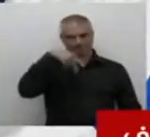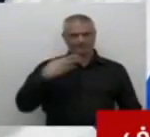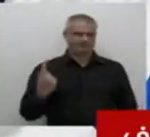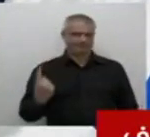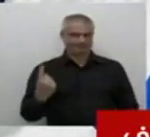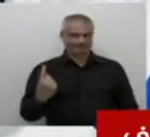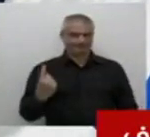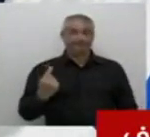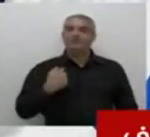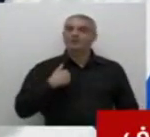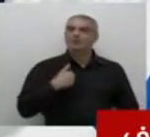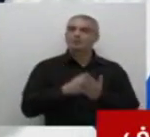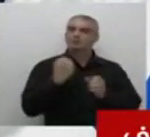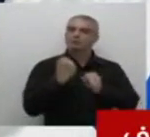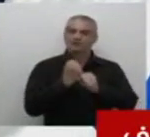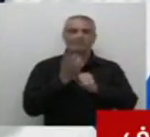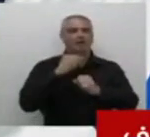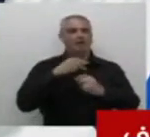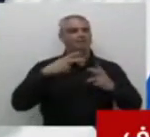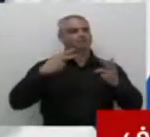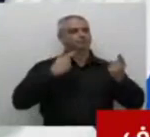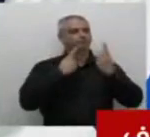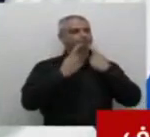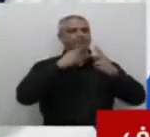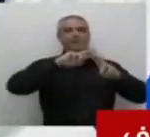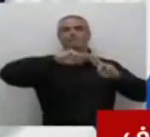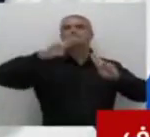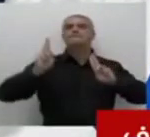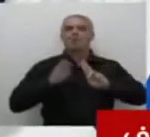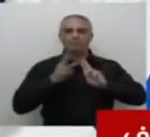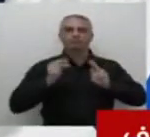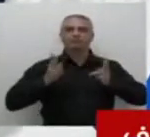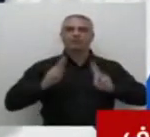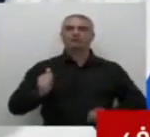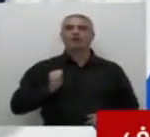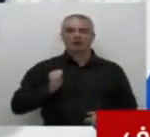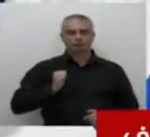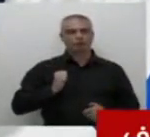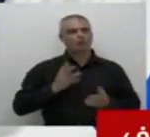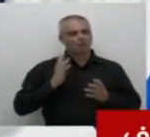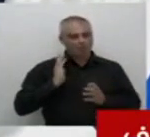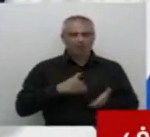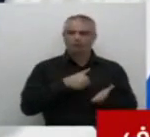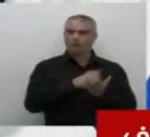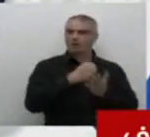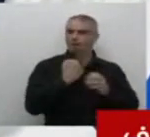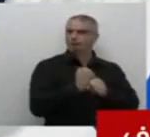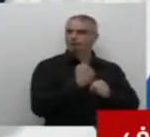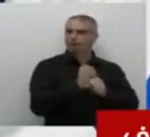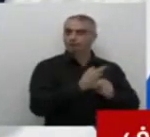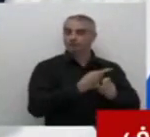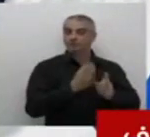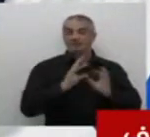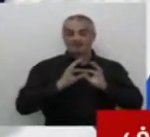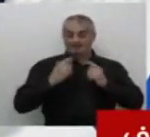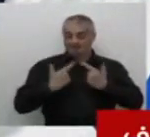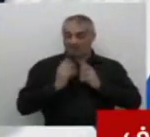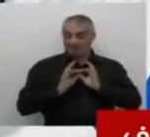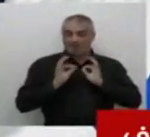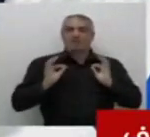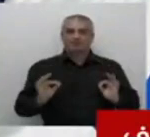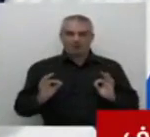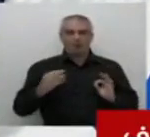ان القيادات في الدول العربيه تدرك ذلك نحن نواصل جهودنا